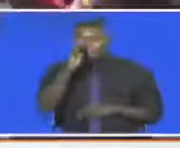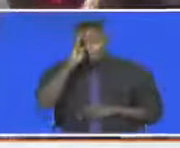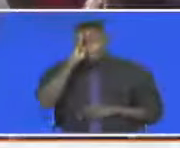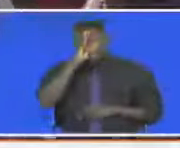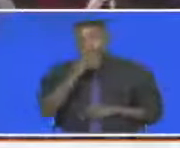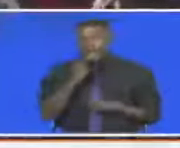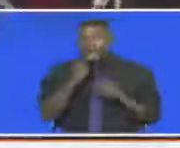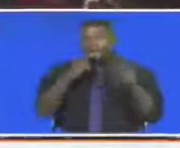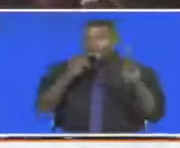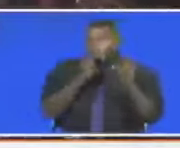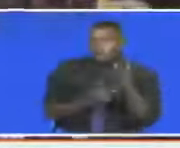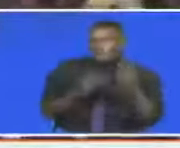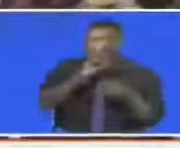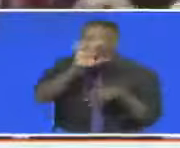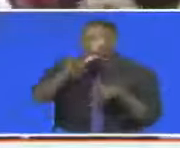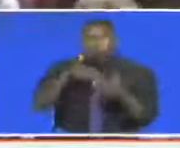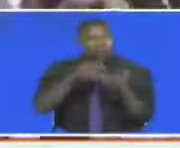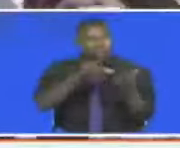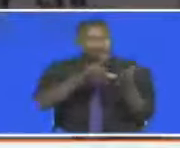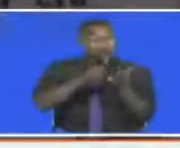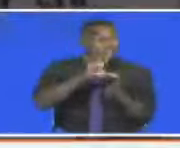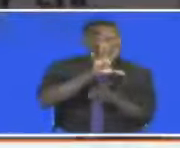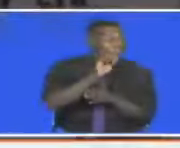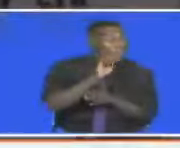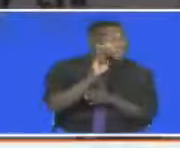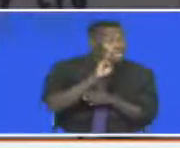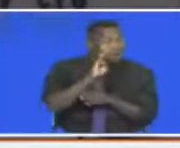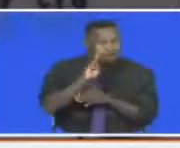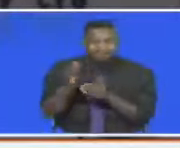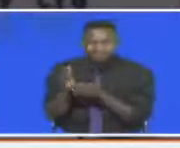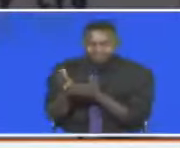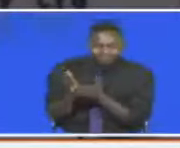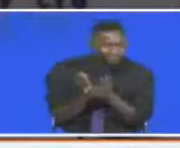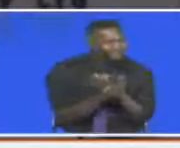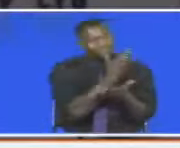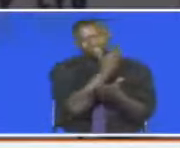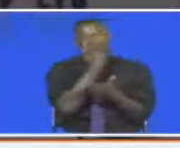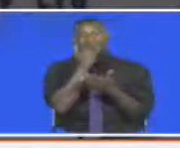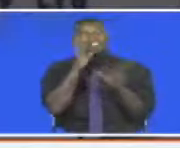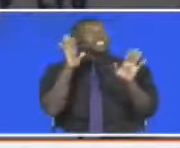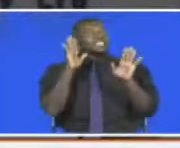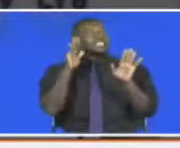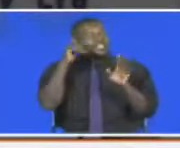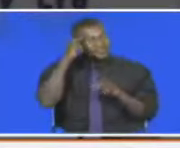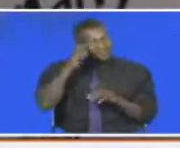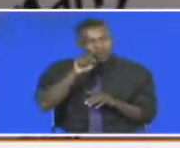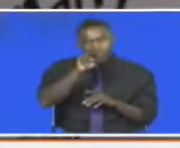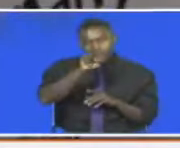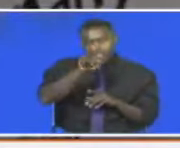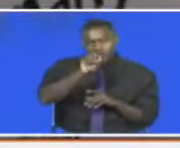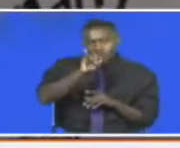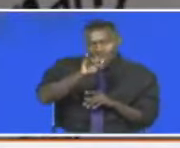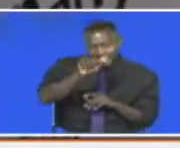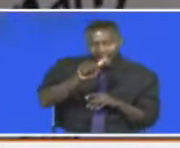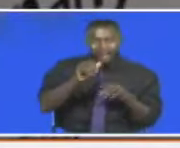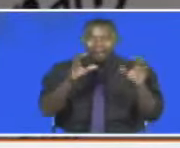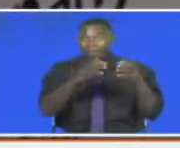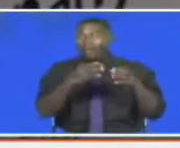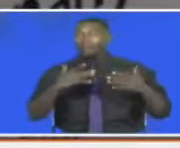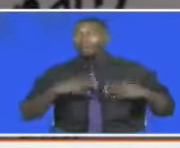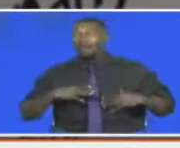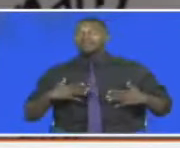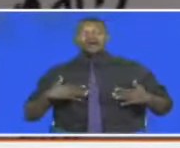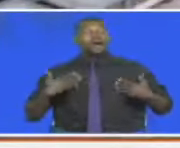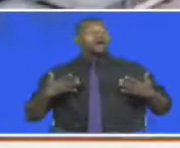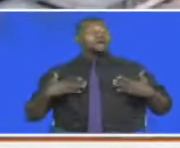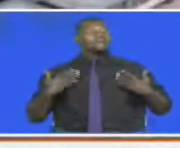kuwa ameondoa deni la shilingi bilioni 50 lililodaiwa kampuni ya Nzoia, wadau katika sekta hiyo waliona ishara ya ufufuzi